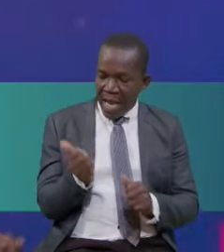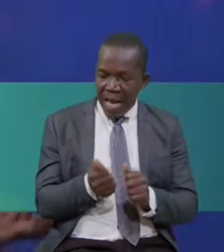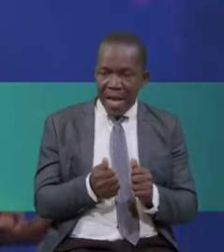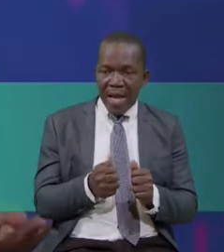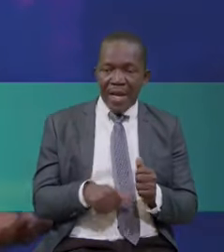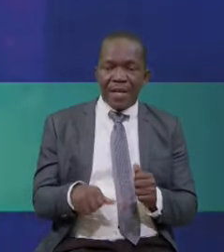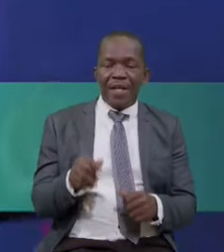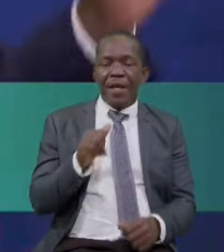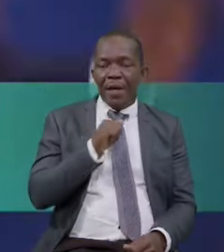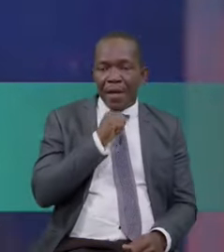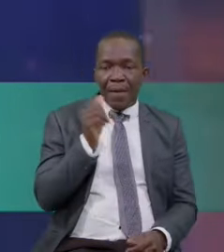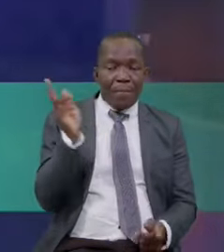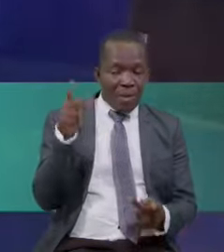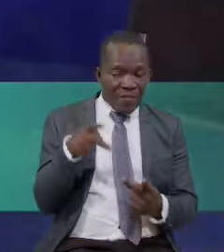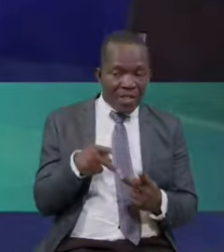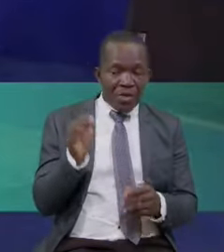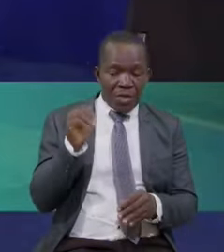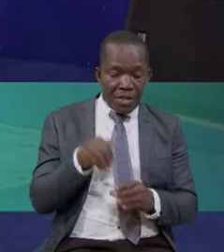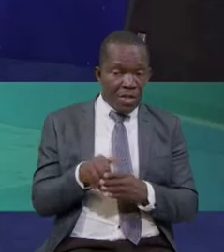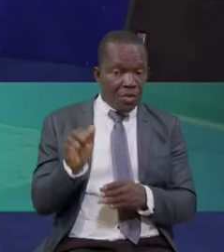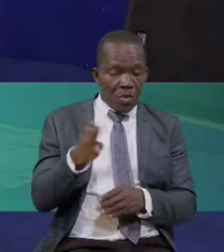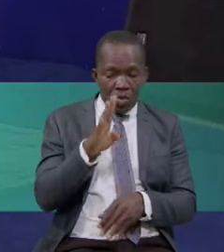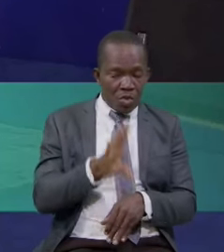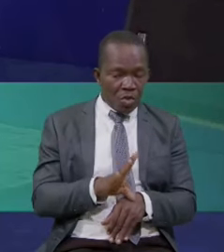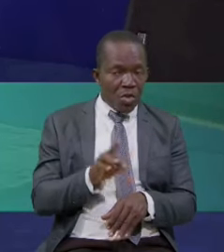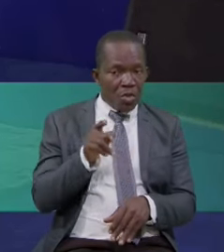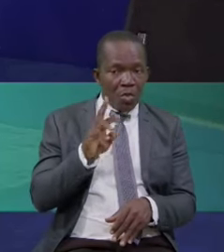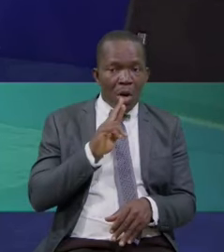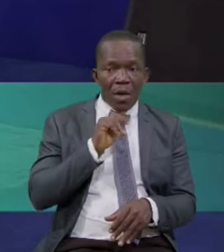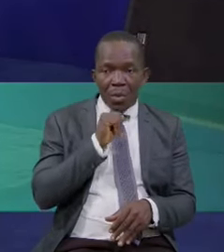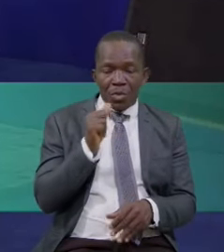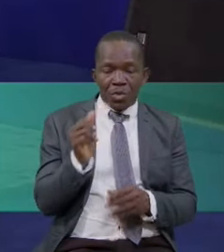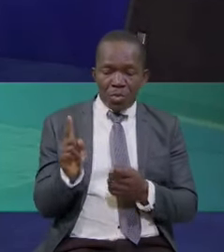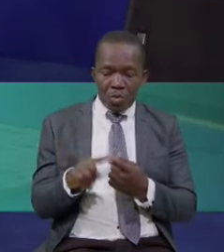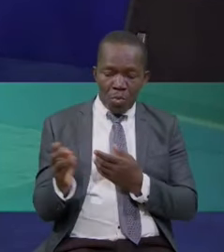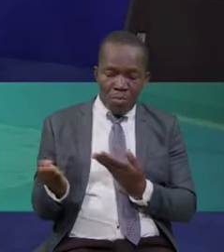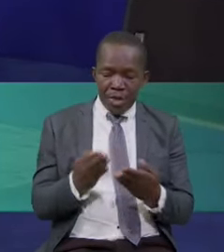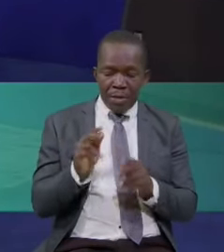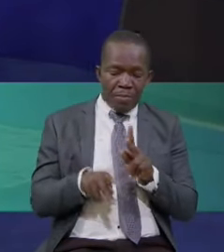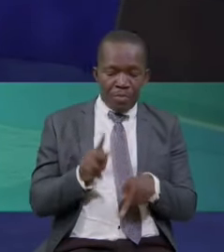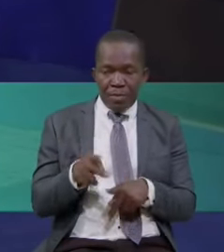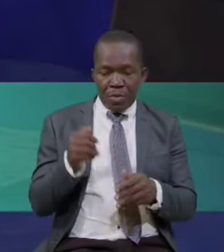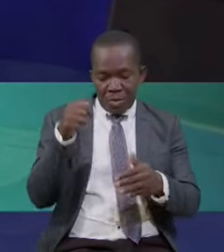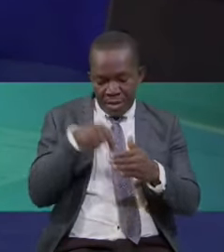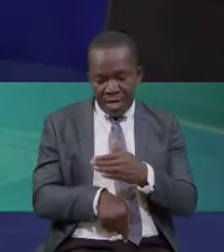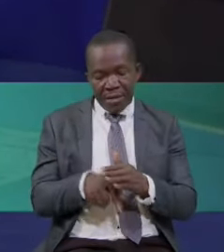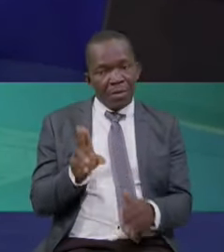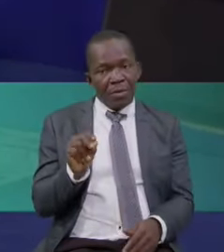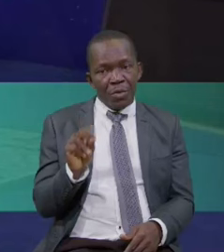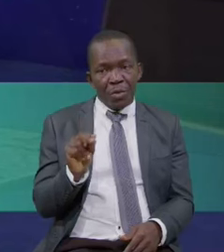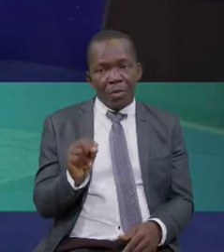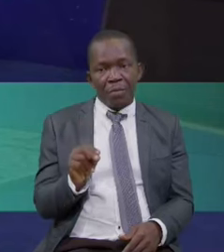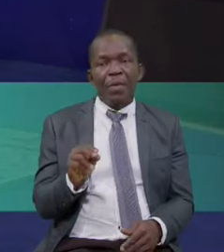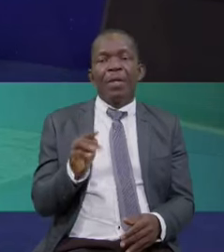gens tu ne dois pas critiquer les gens tu ne dois pas battre les gens dit comme je sais maintenant je sais pourquoi Dieu m'a envoyé dans